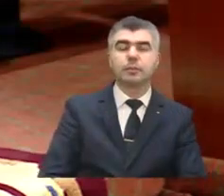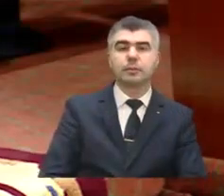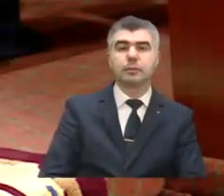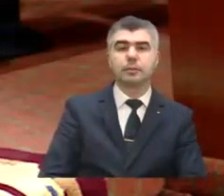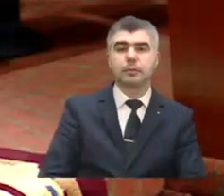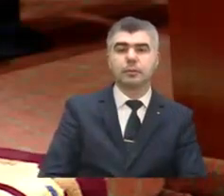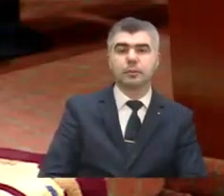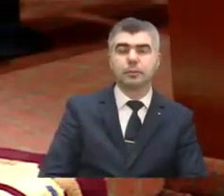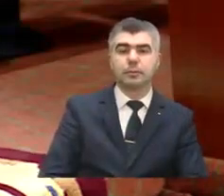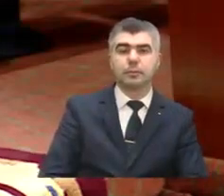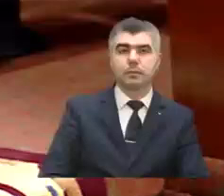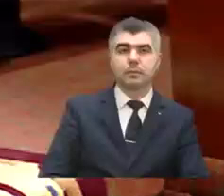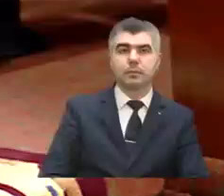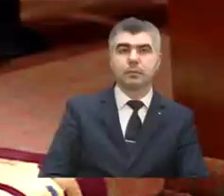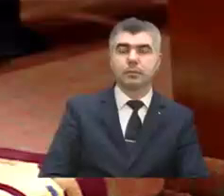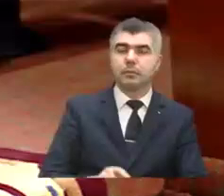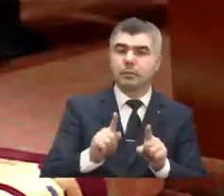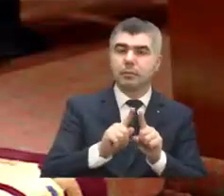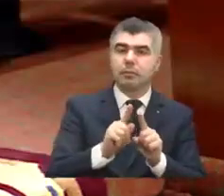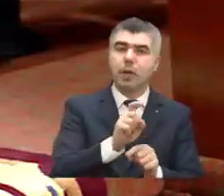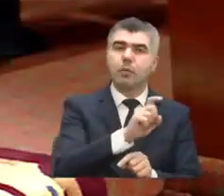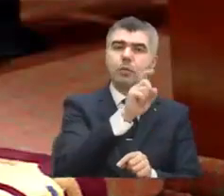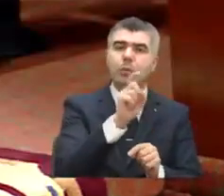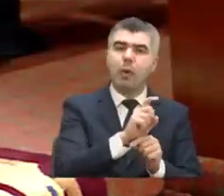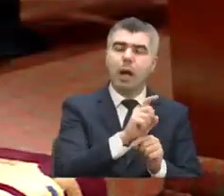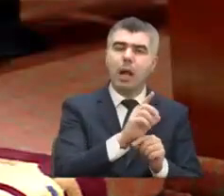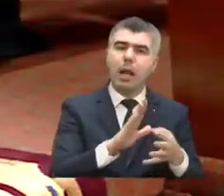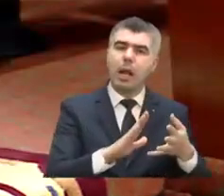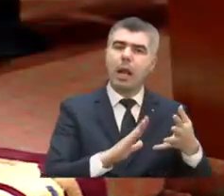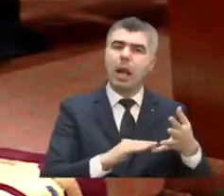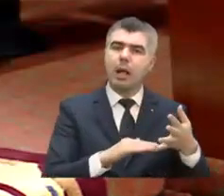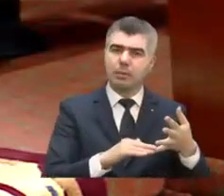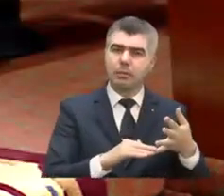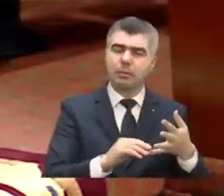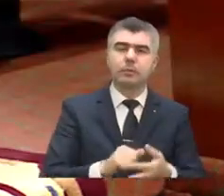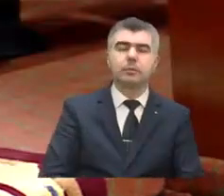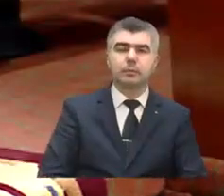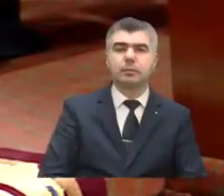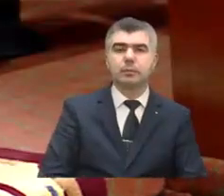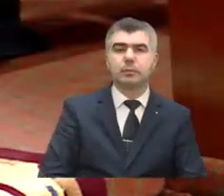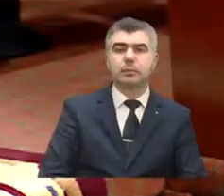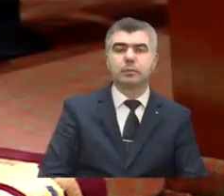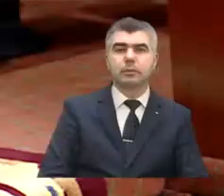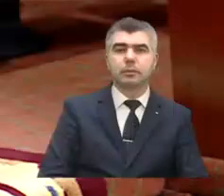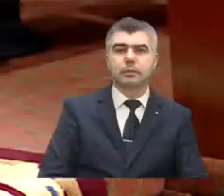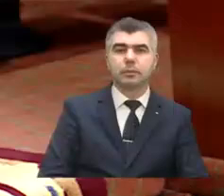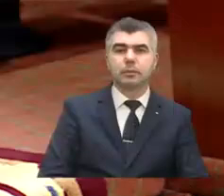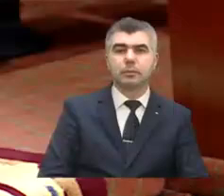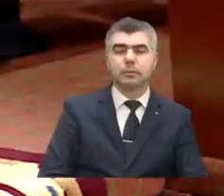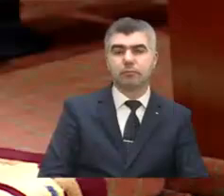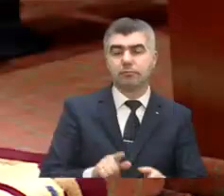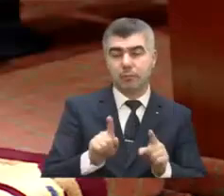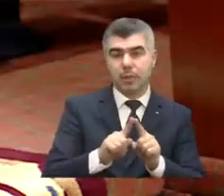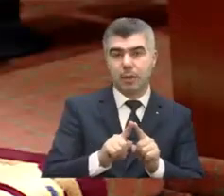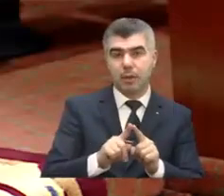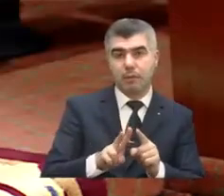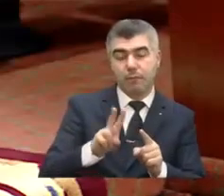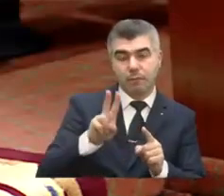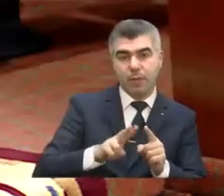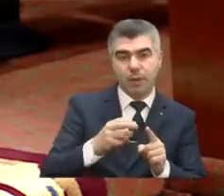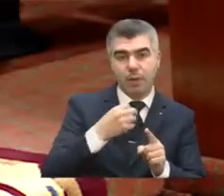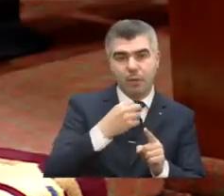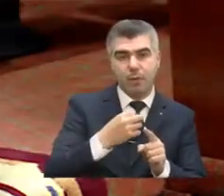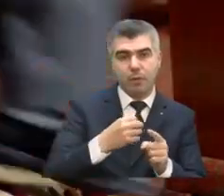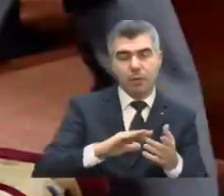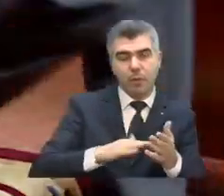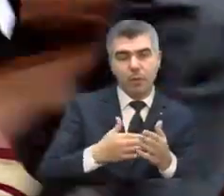يخص السؤال الشق الأخير من سؤالكم، بغيت باش نأكد بأنه هذا القطاع